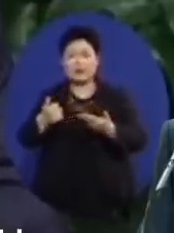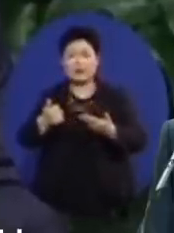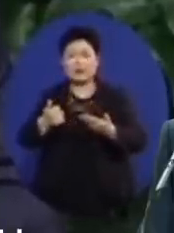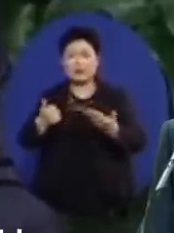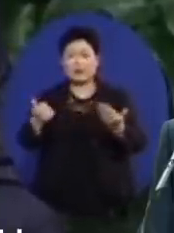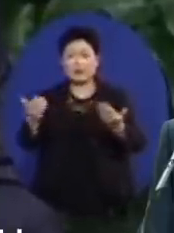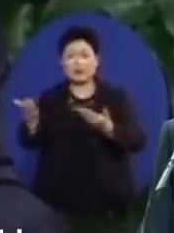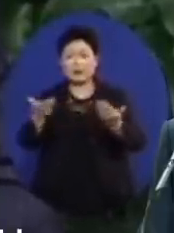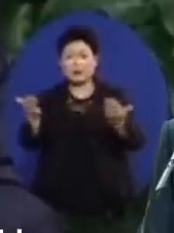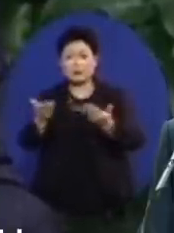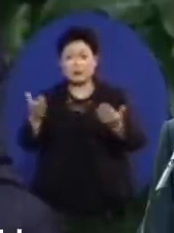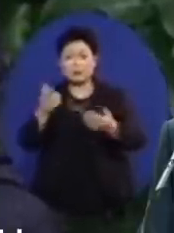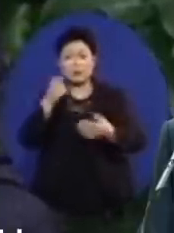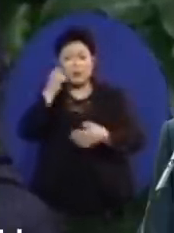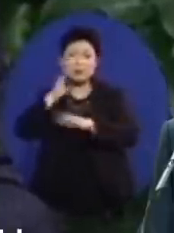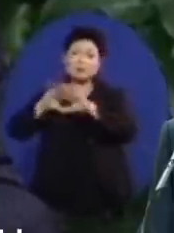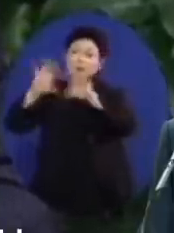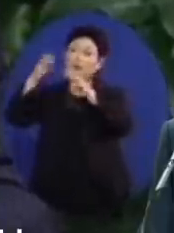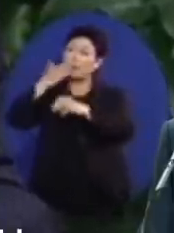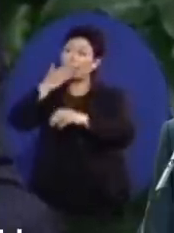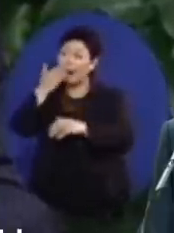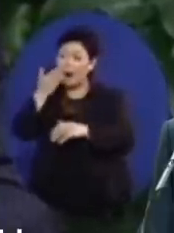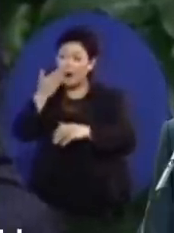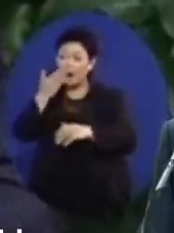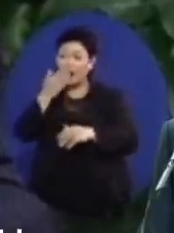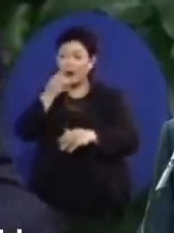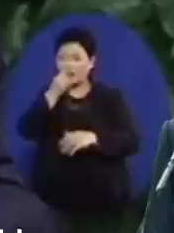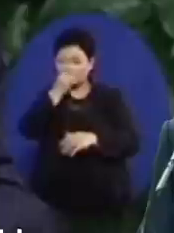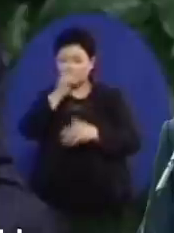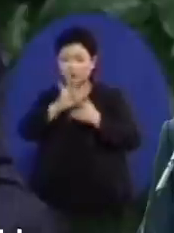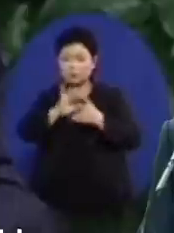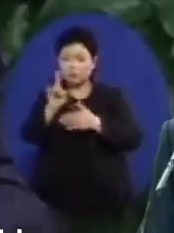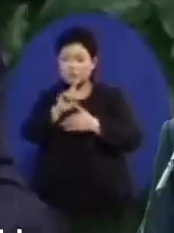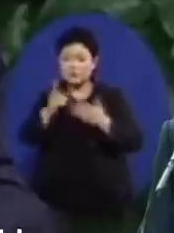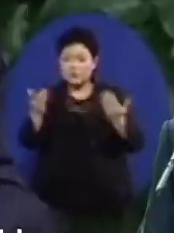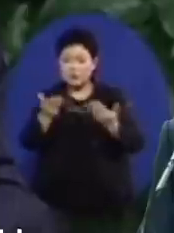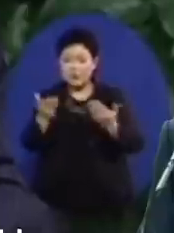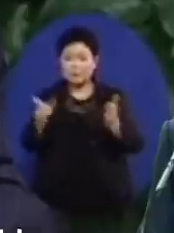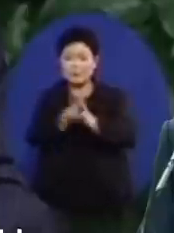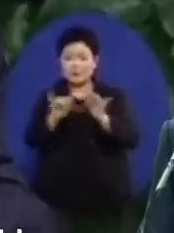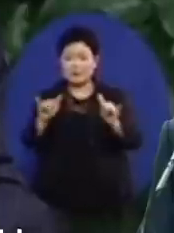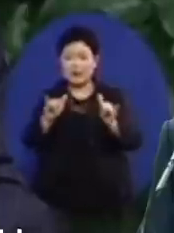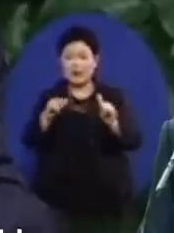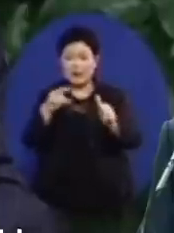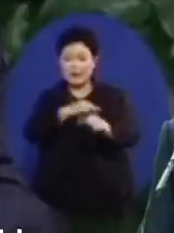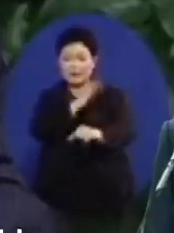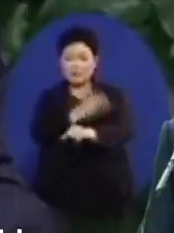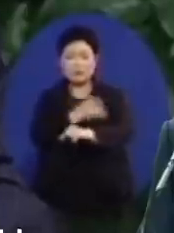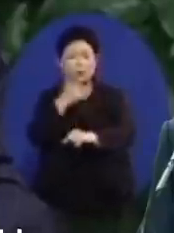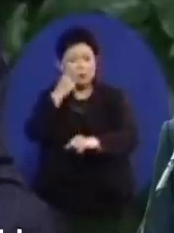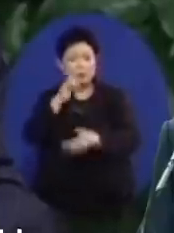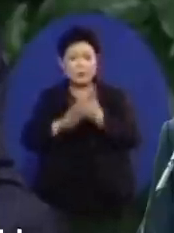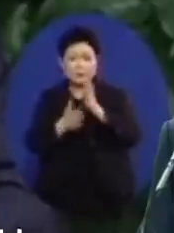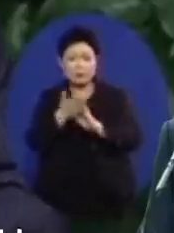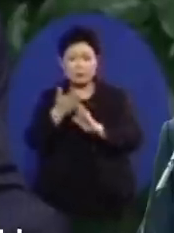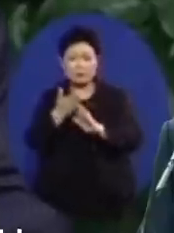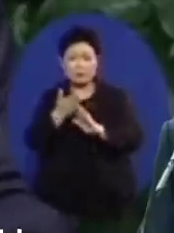닫아버립니다. 왜? 천국은 할 수 있거든. 무슨 말이냐, 믿는 자에게 능치 못하심이 없다고 했는데 못한다고 하니까